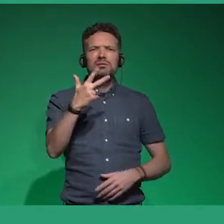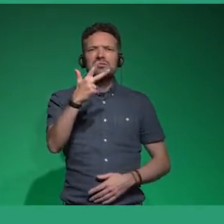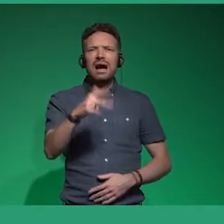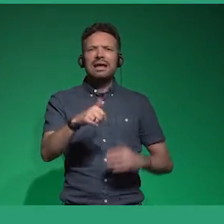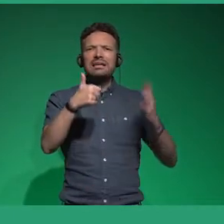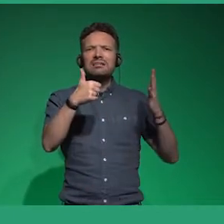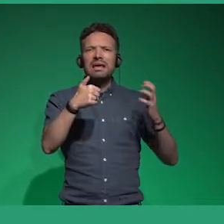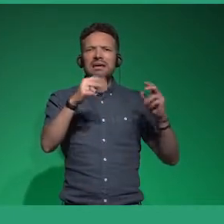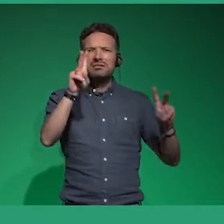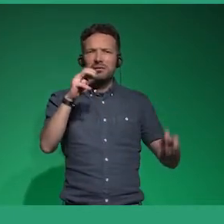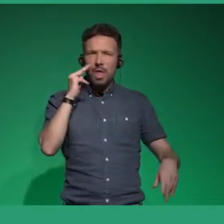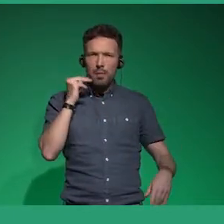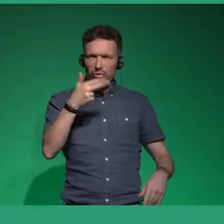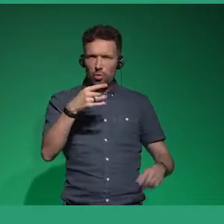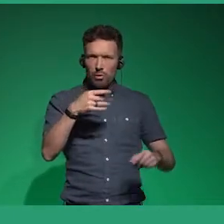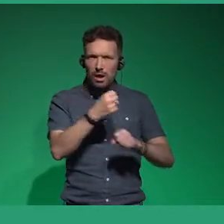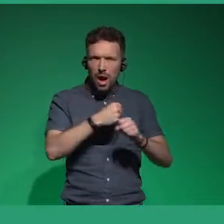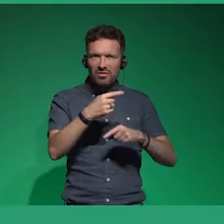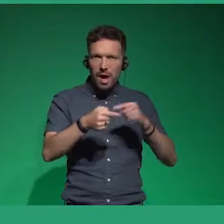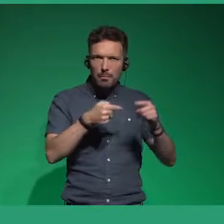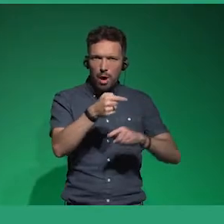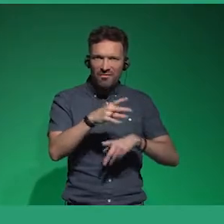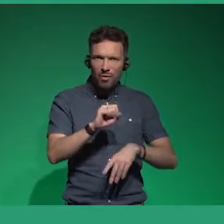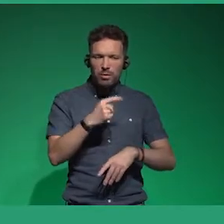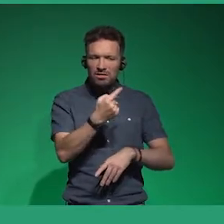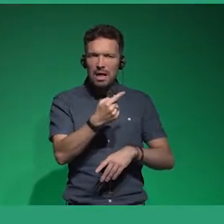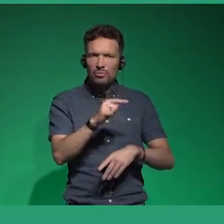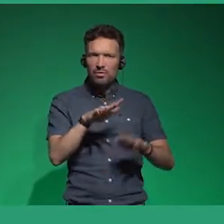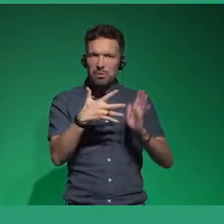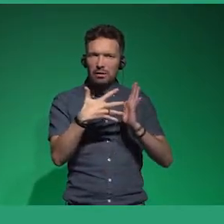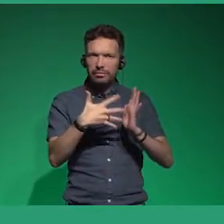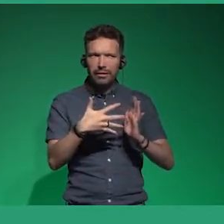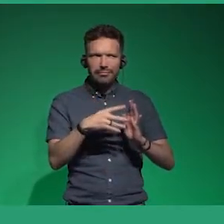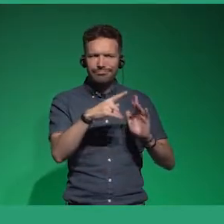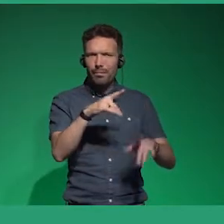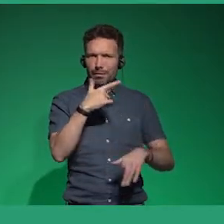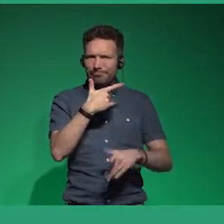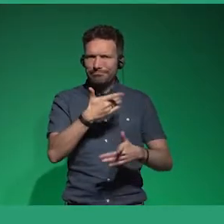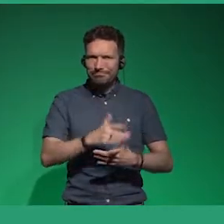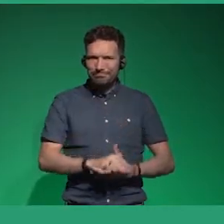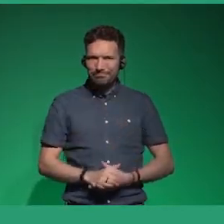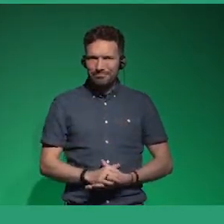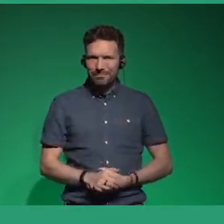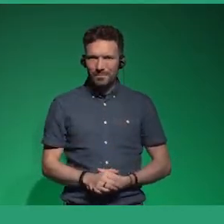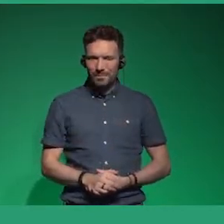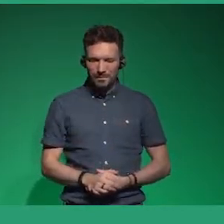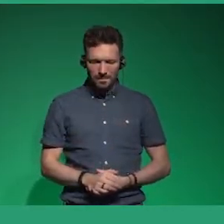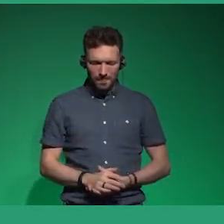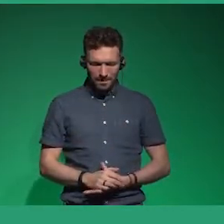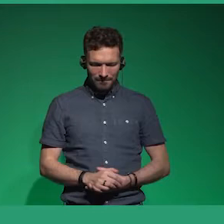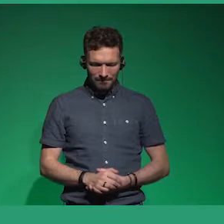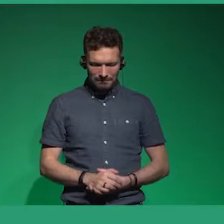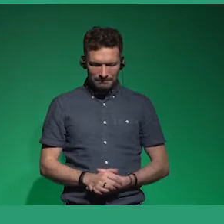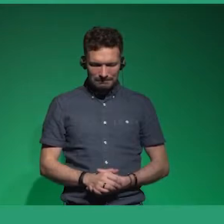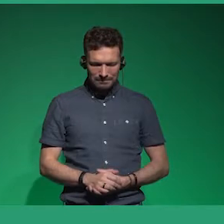they want. So for them it's a magnifico taste. Kita menggunakan air